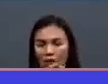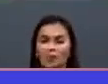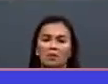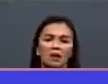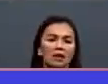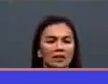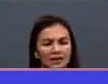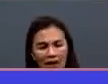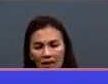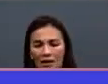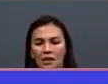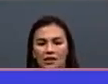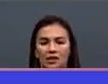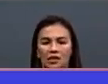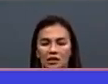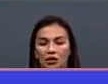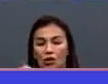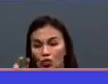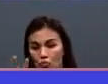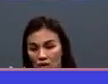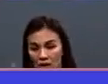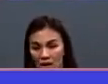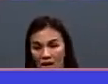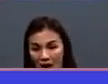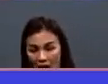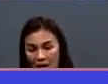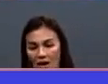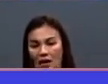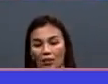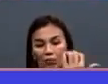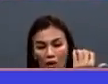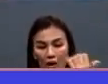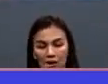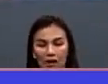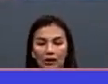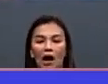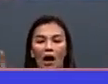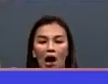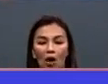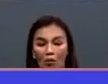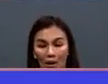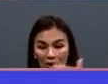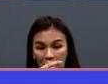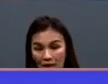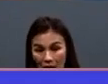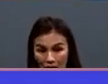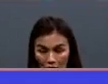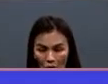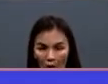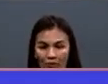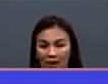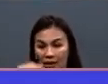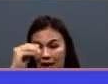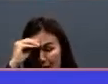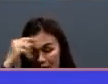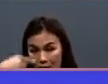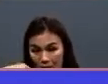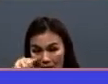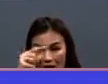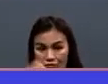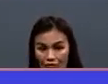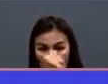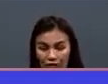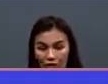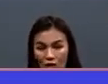จะเอ่อมีการเริ่มดำเนินการเรียบร้อยแล้วที่สำคัญนะคะทางอวเองเามีทุนให้ด้วยนะไม่ต้องกลัว